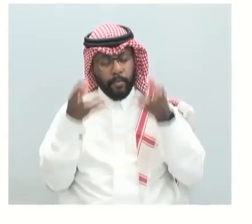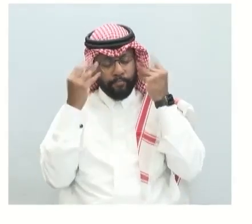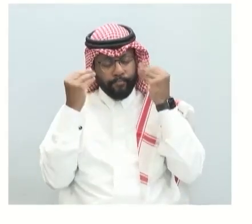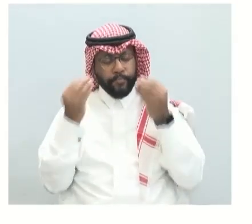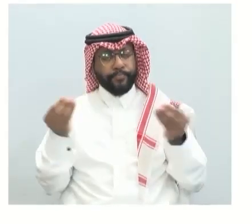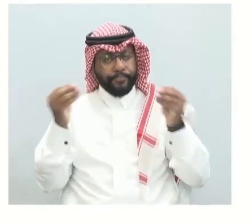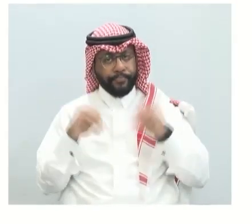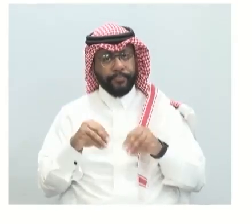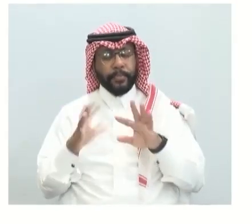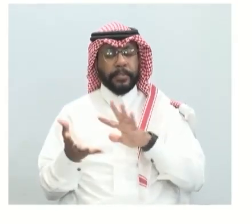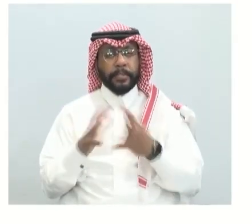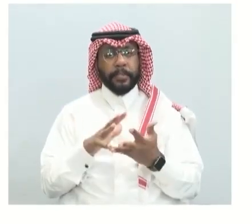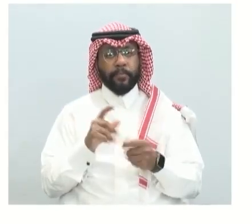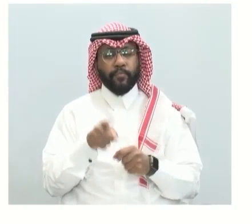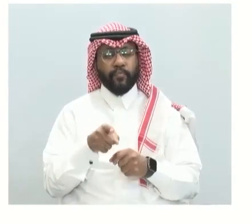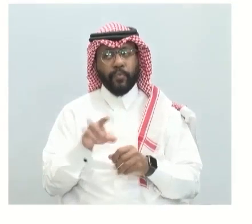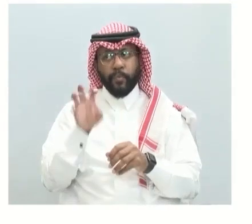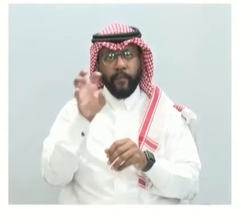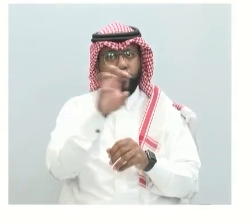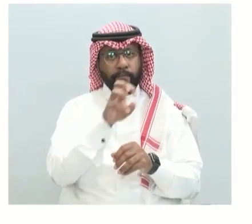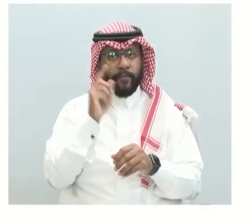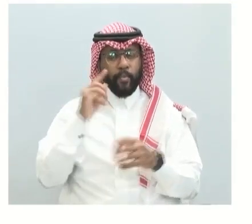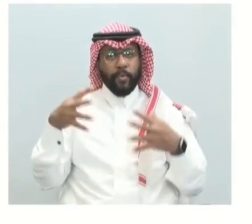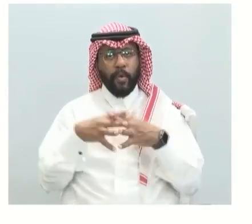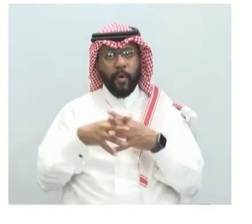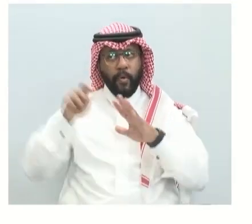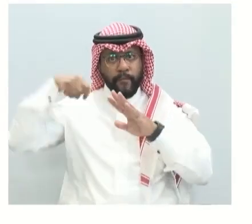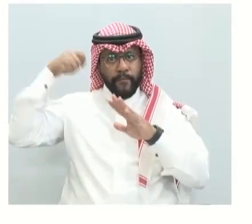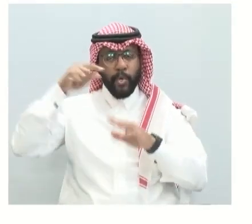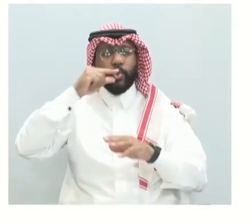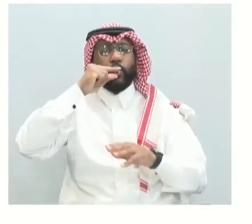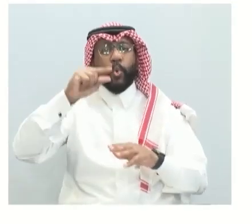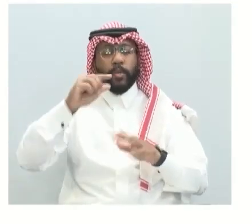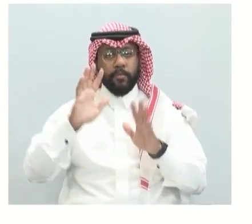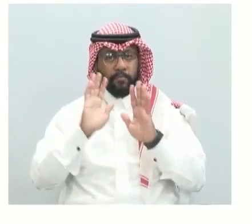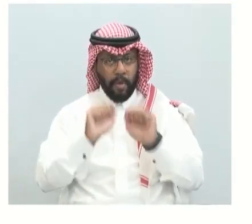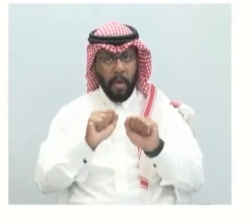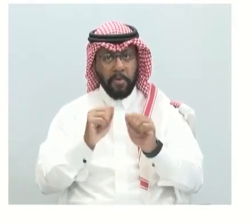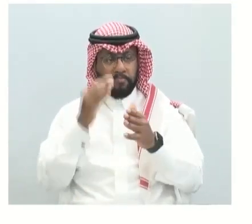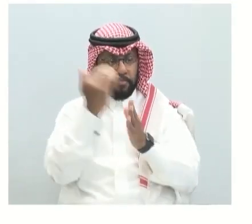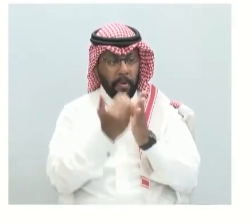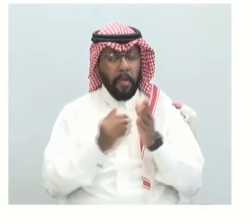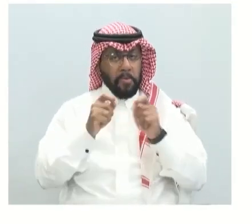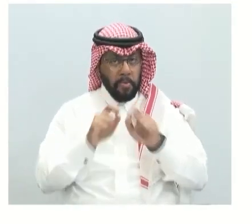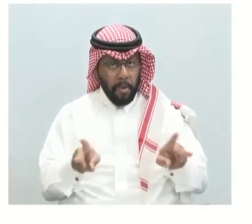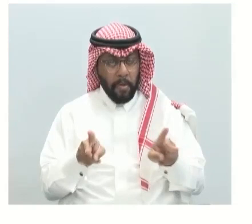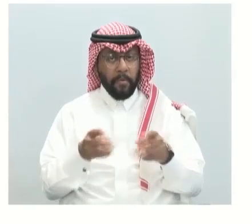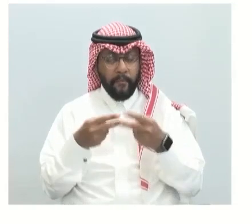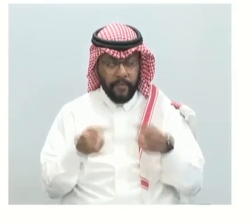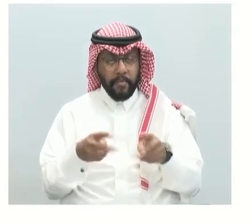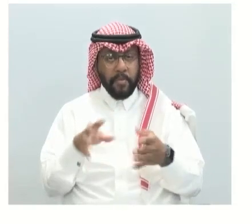امور ما هي اجهزه الالتقاط وكيف نقوم بانشاء وتحرير مقطع صوتي واكتشفنا مواد الوساطه وسائط المتعدده